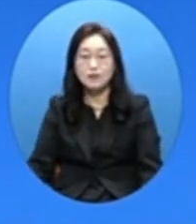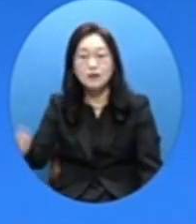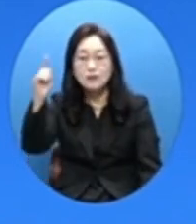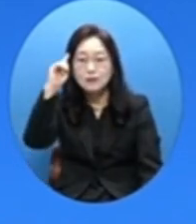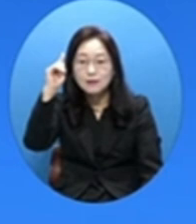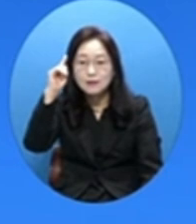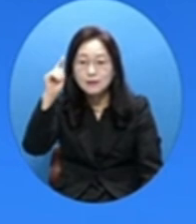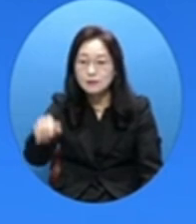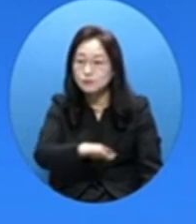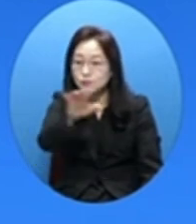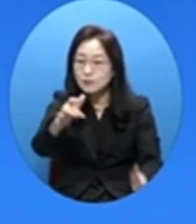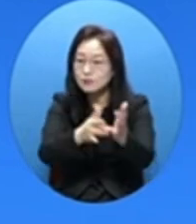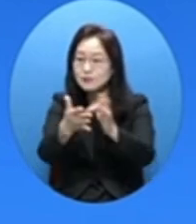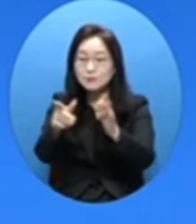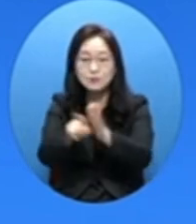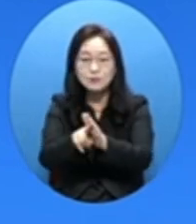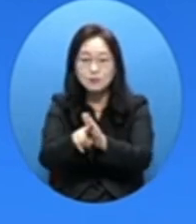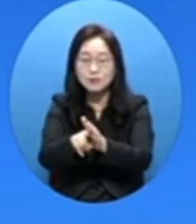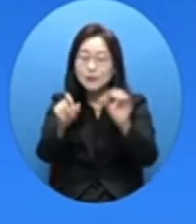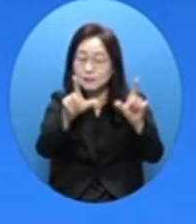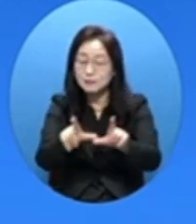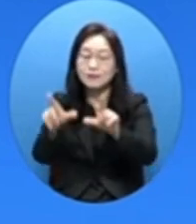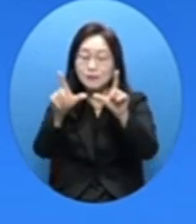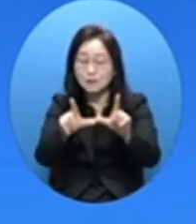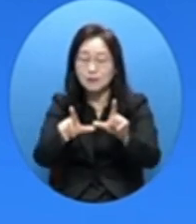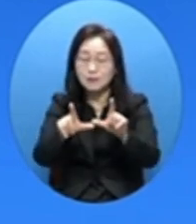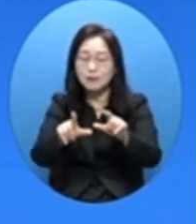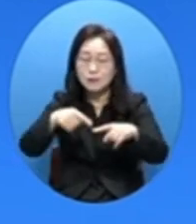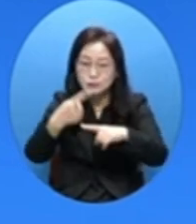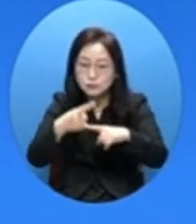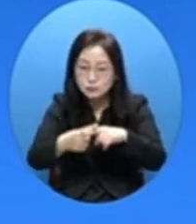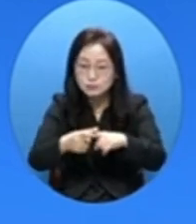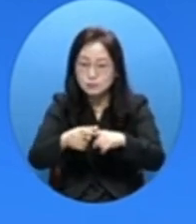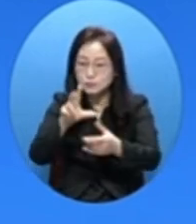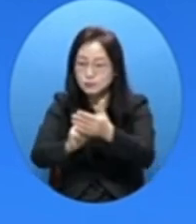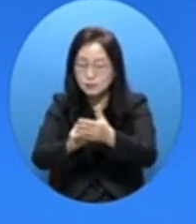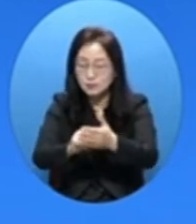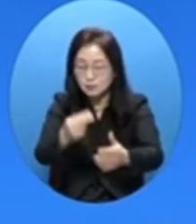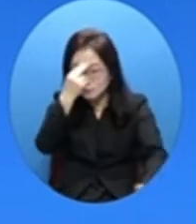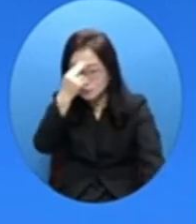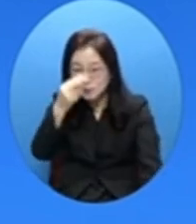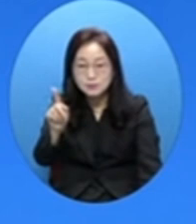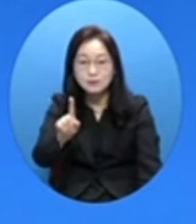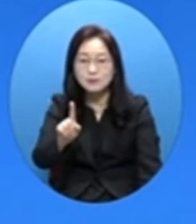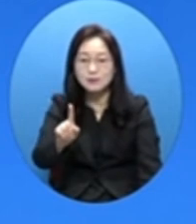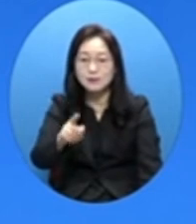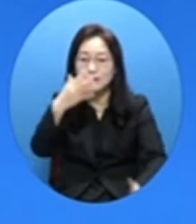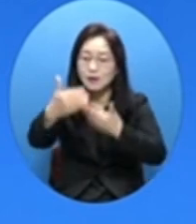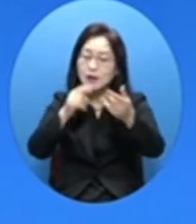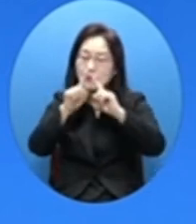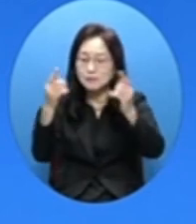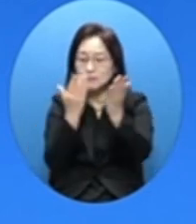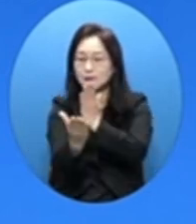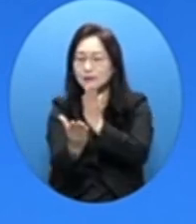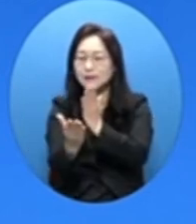우리가 예수를 믿고 신앙생활하면서도 많은 문제 어려움 가운데 빠져 있습니까? 말씀대로